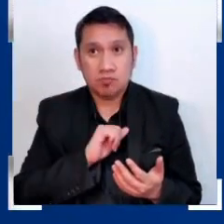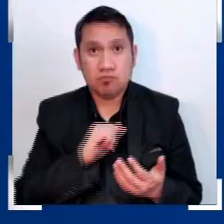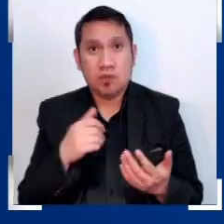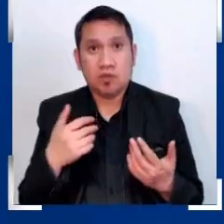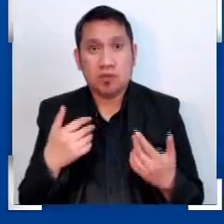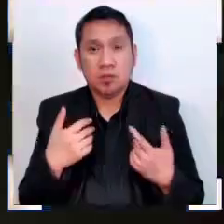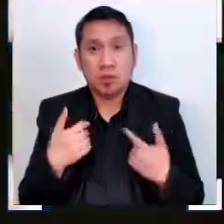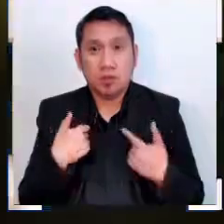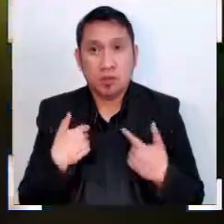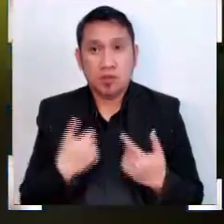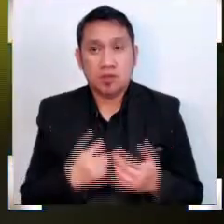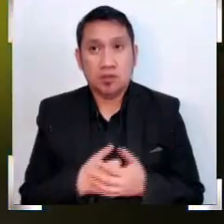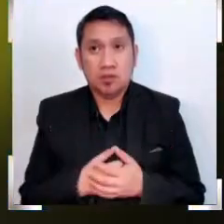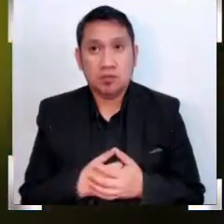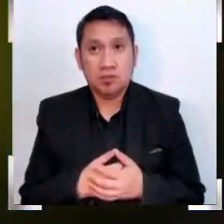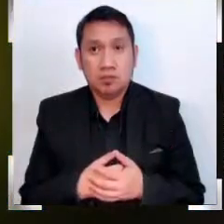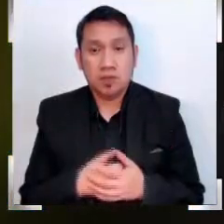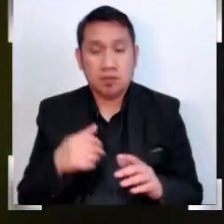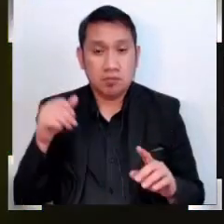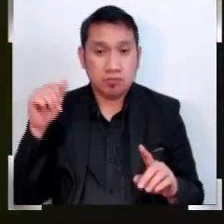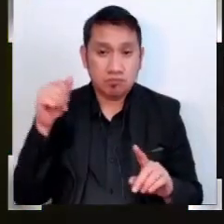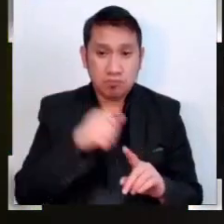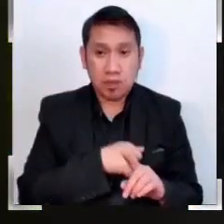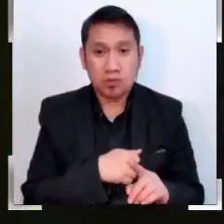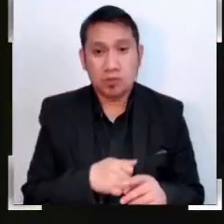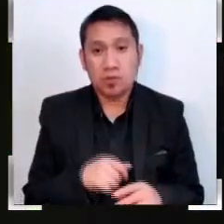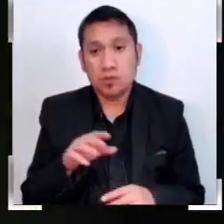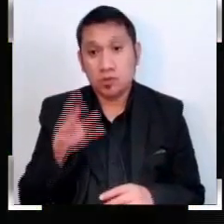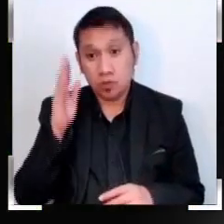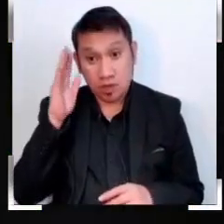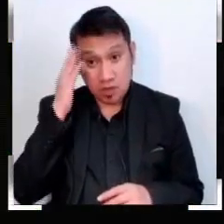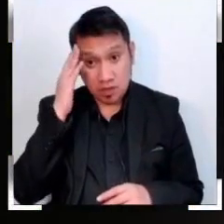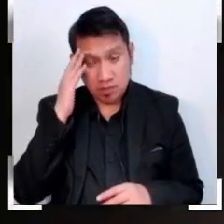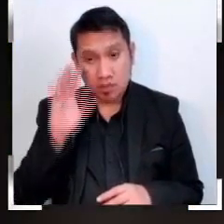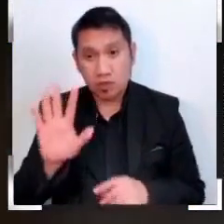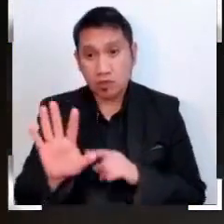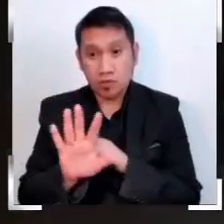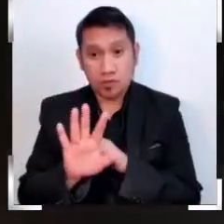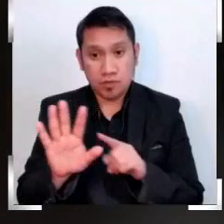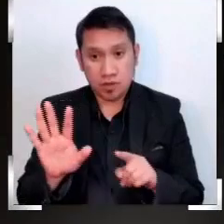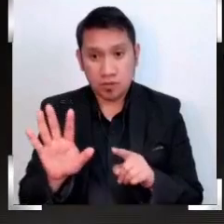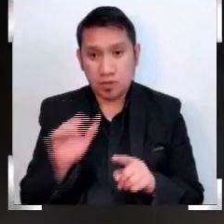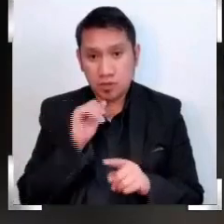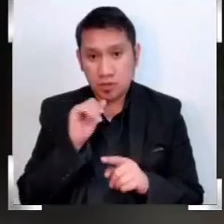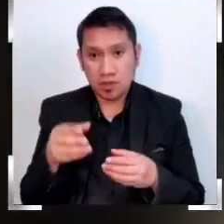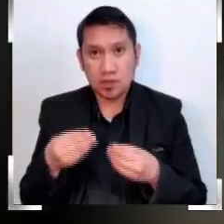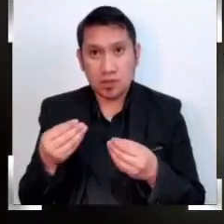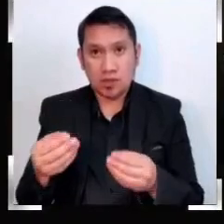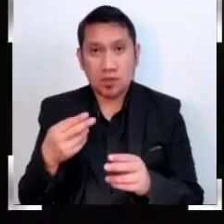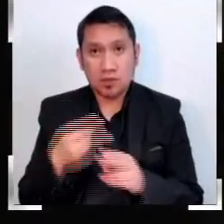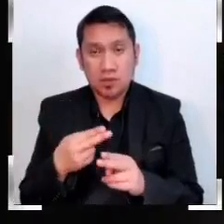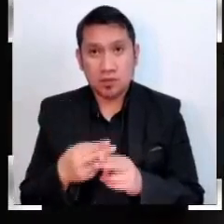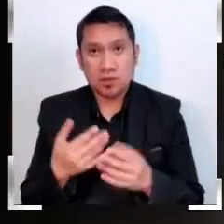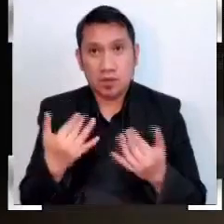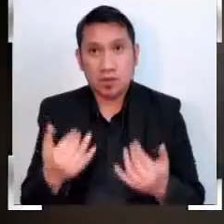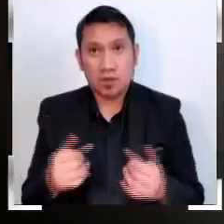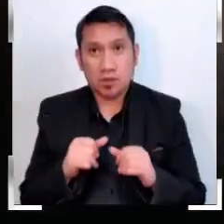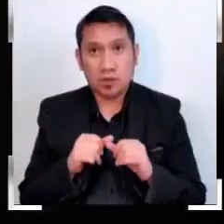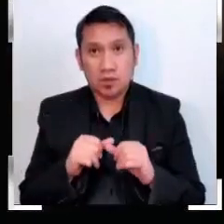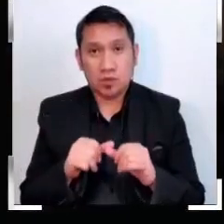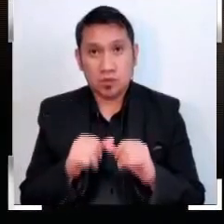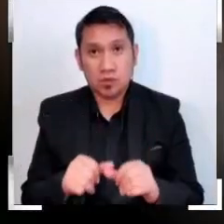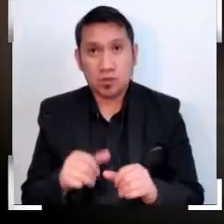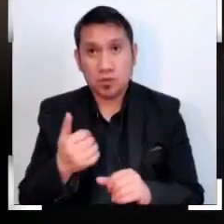dari namukmuk. Tukoy na raw ng pulisya ang limang sospek na hindi mo na pinangalanan. Patuloy rin daw ang pagtugis ng iba